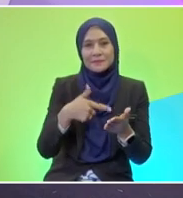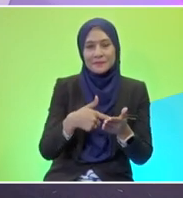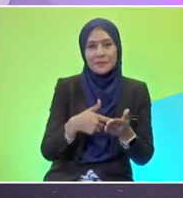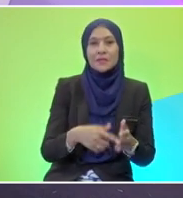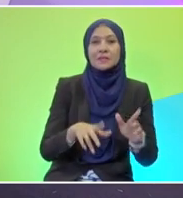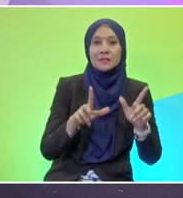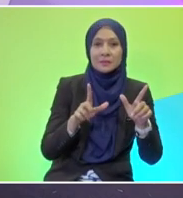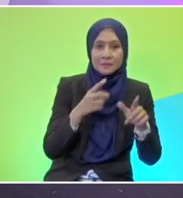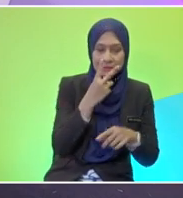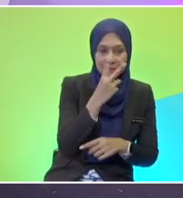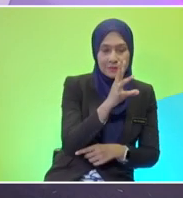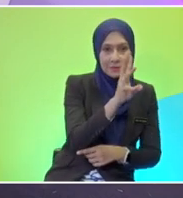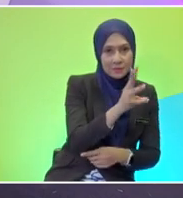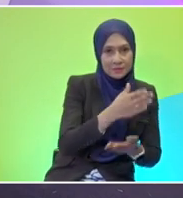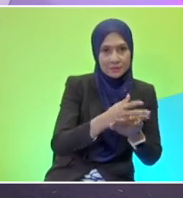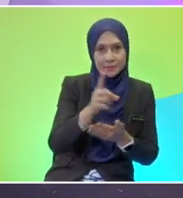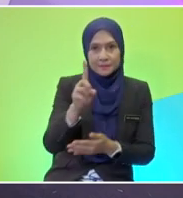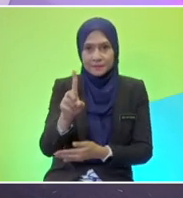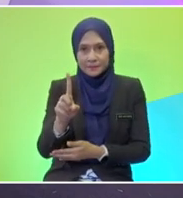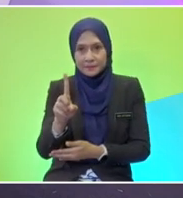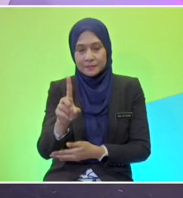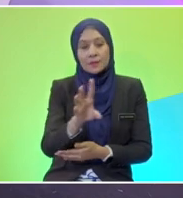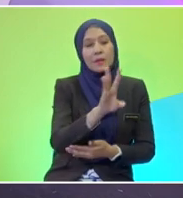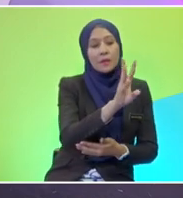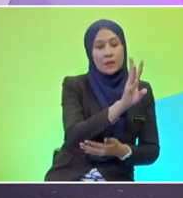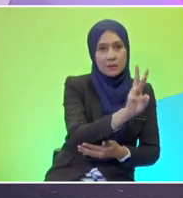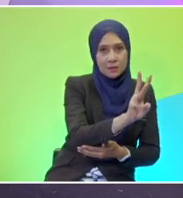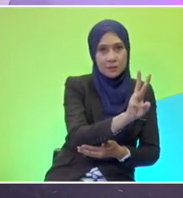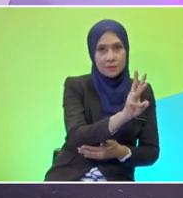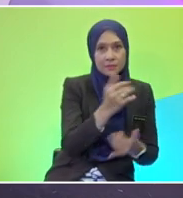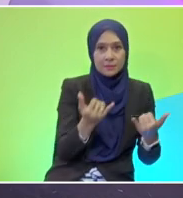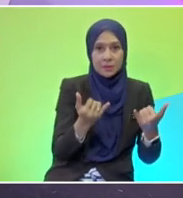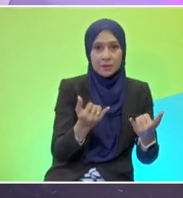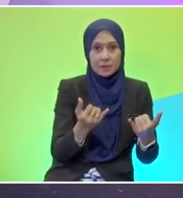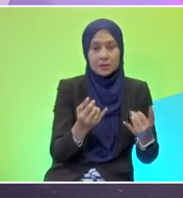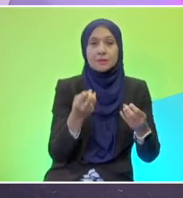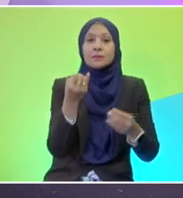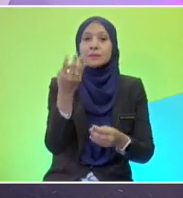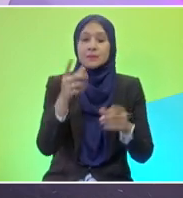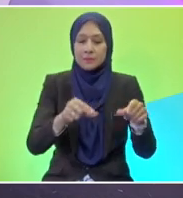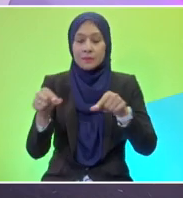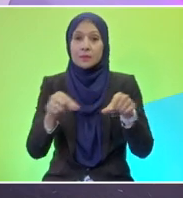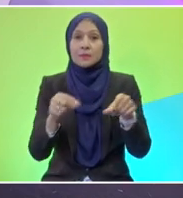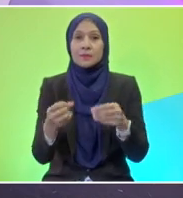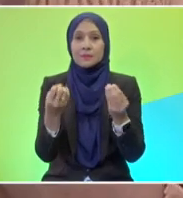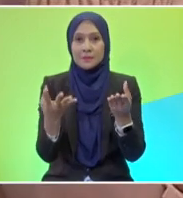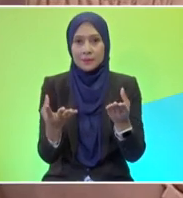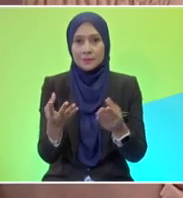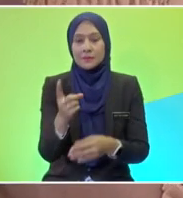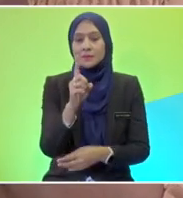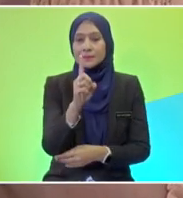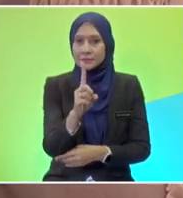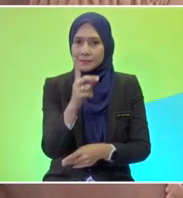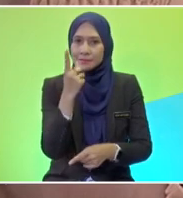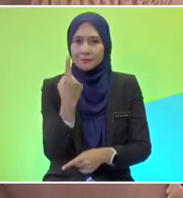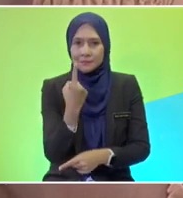6 tolak 1. Jadi kalau nombor 6, macam mana Kak Fika? Jangan gerak 5 kali. Betul. Gerak sekali sahaja. 1. Siapa